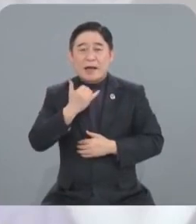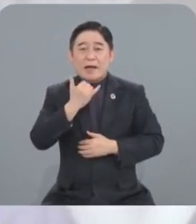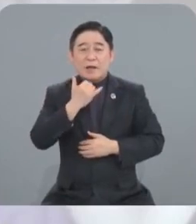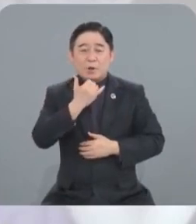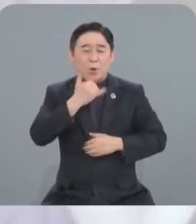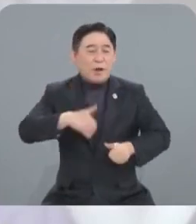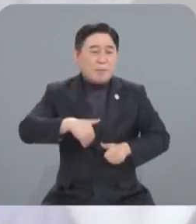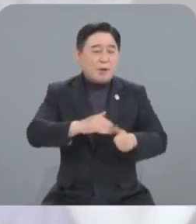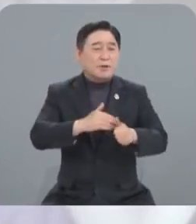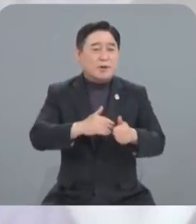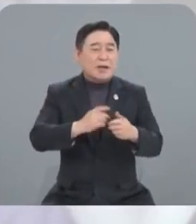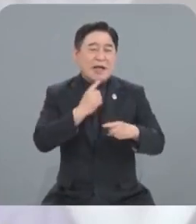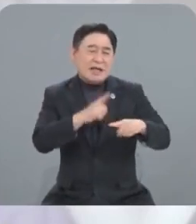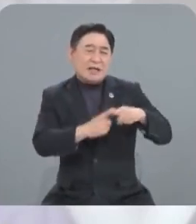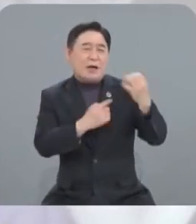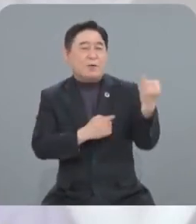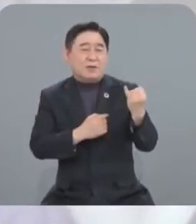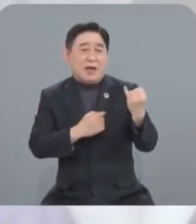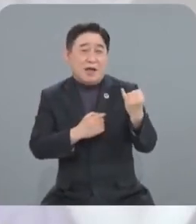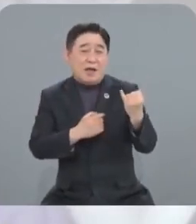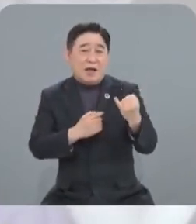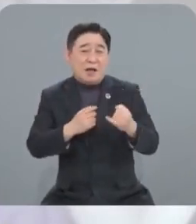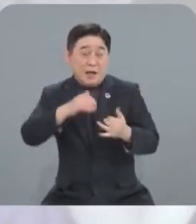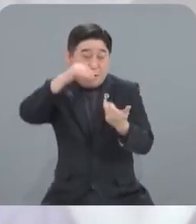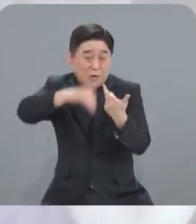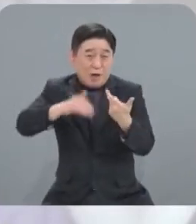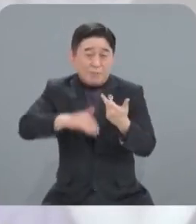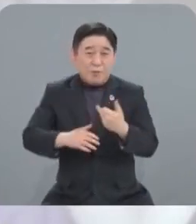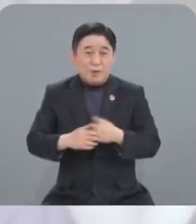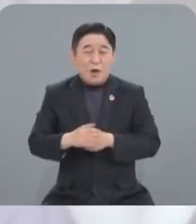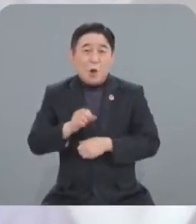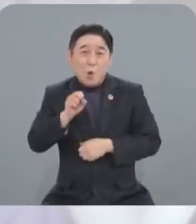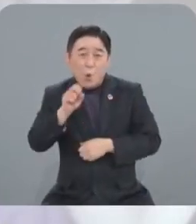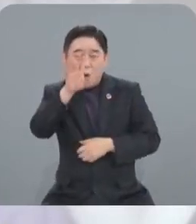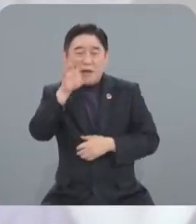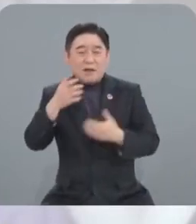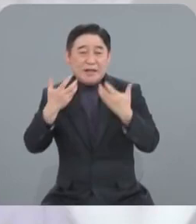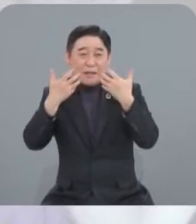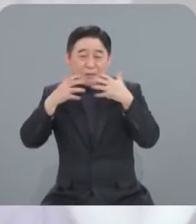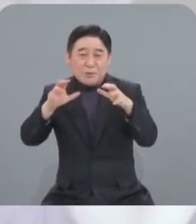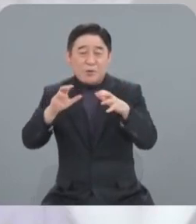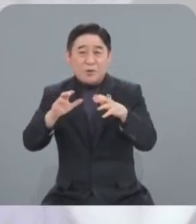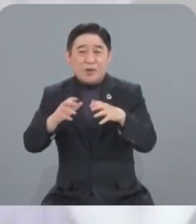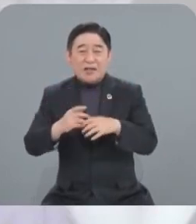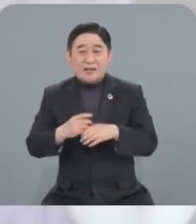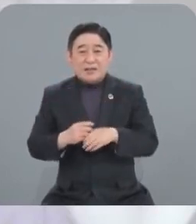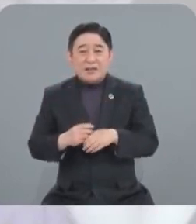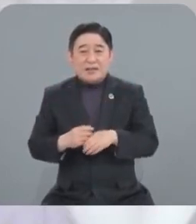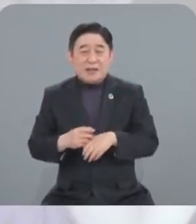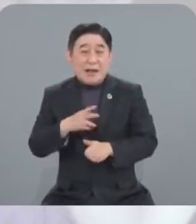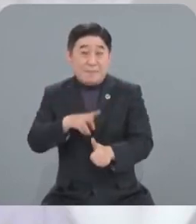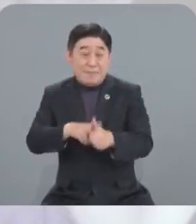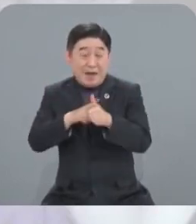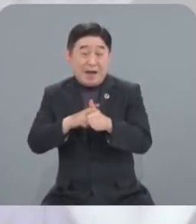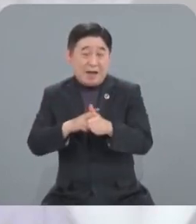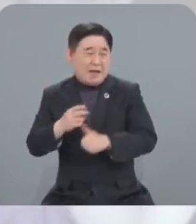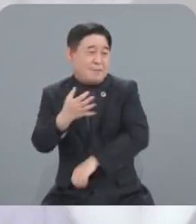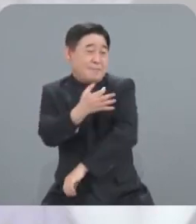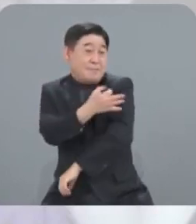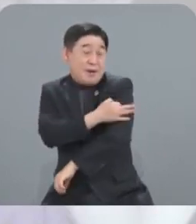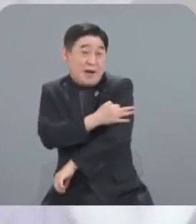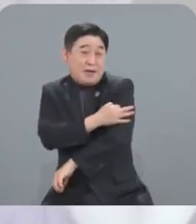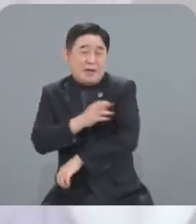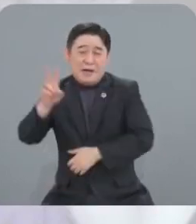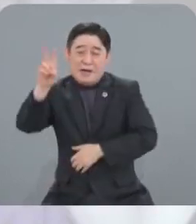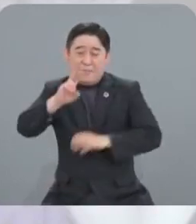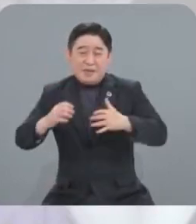광부 맹우 청룡 백마 109b 득이 엄마 십자성 마크의 달고 베트남